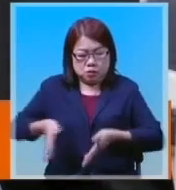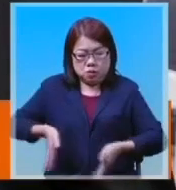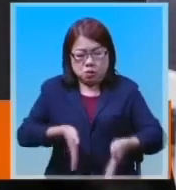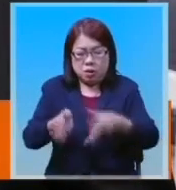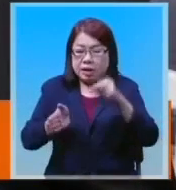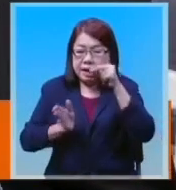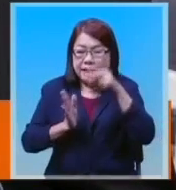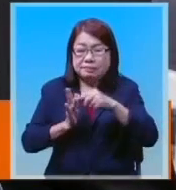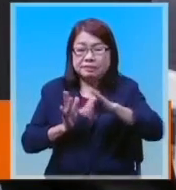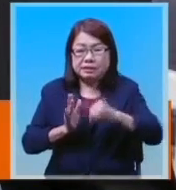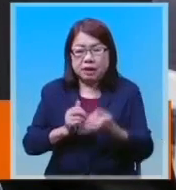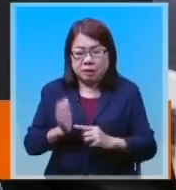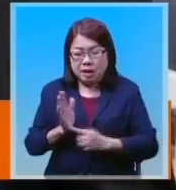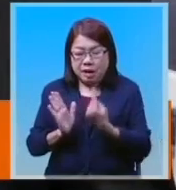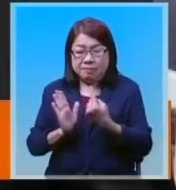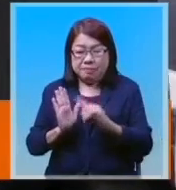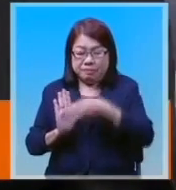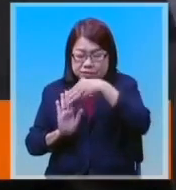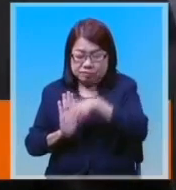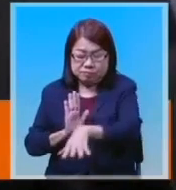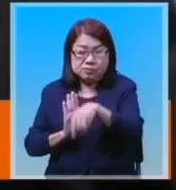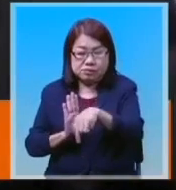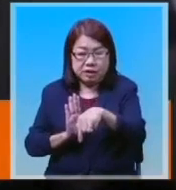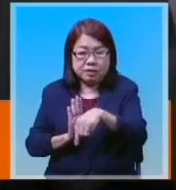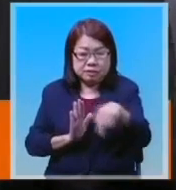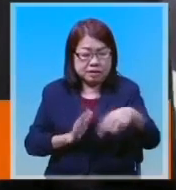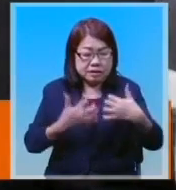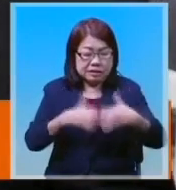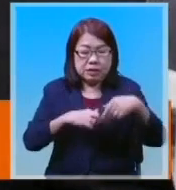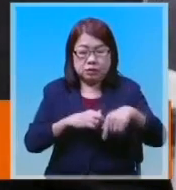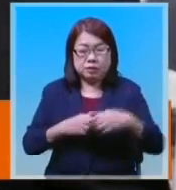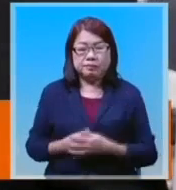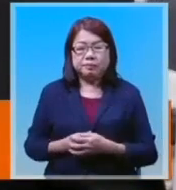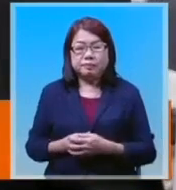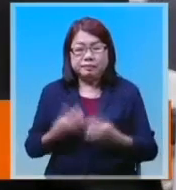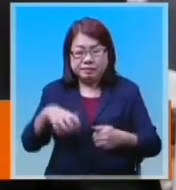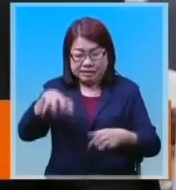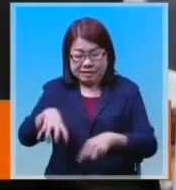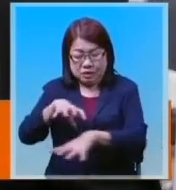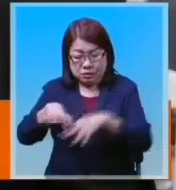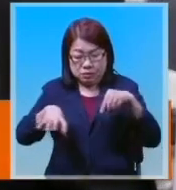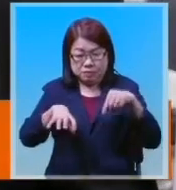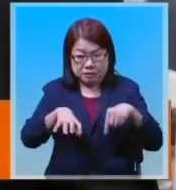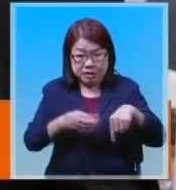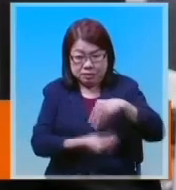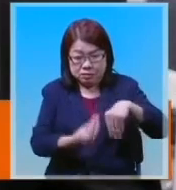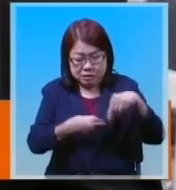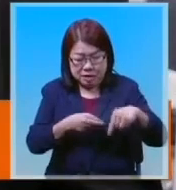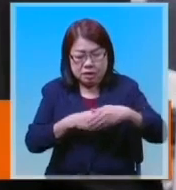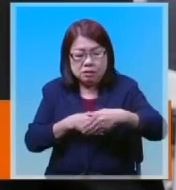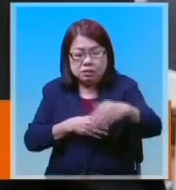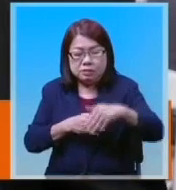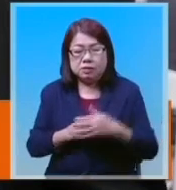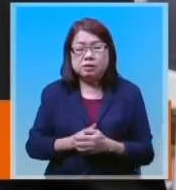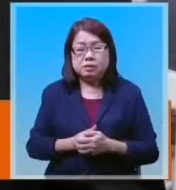งแต่ปากแม่น้ำขึ้นมาถึงสถานีสูบน้ำดิบสำแลแล้วก็เลยสถานีสูบน้ำดิบสำแลขึ้นไปแล้วก็จะบริหารการสูบ